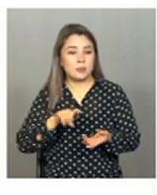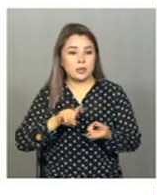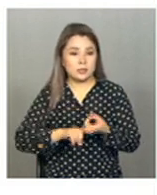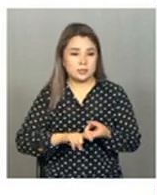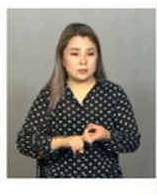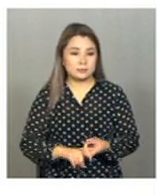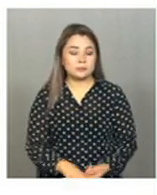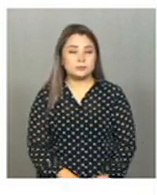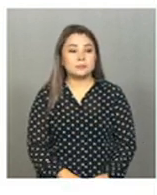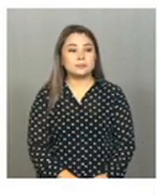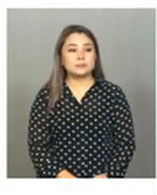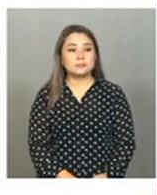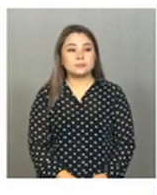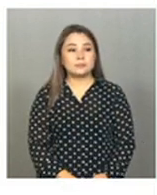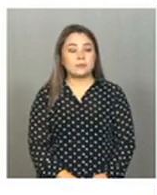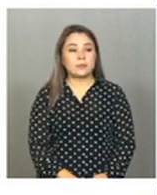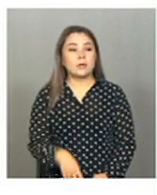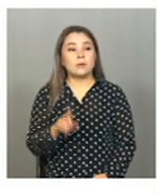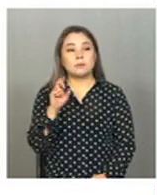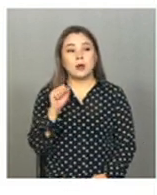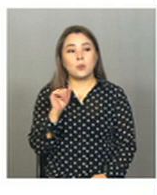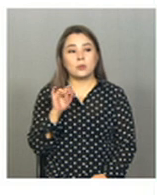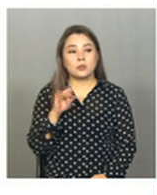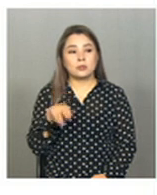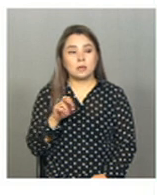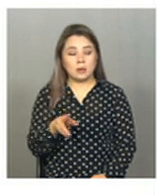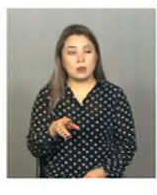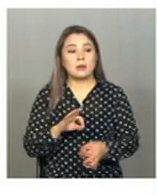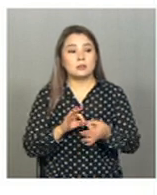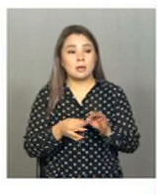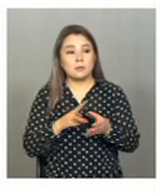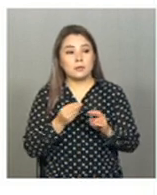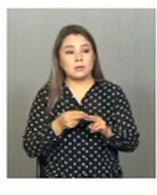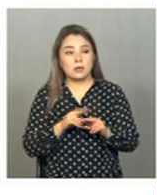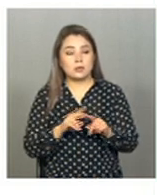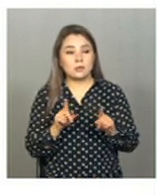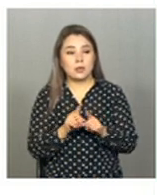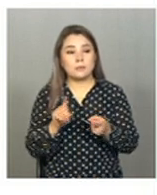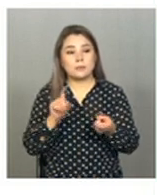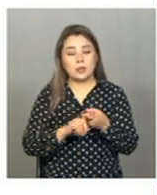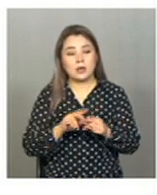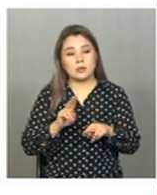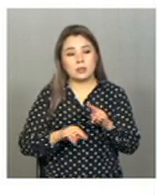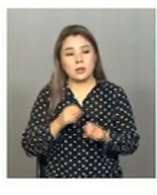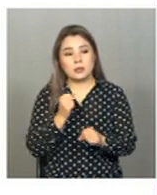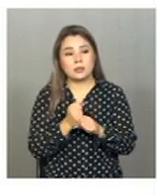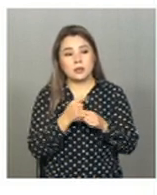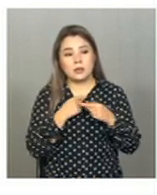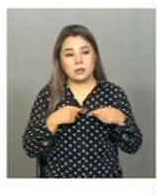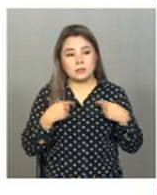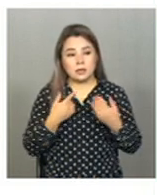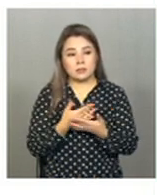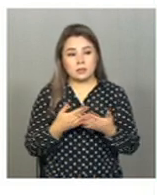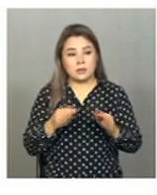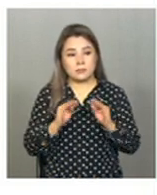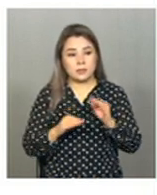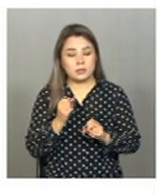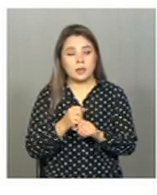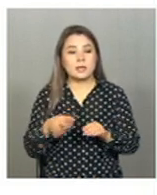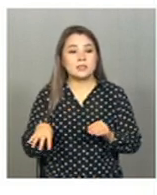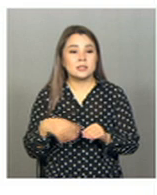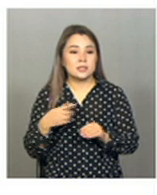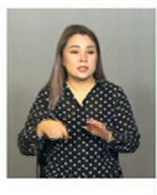екен. Бауырдақ, мағынасы былғары бұйымға салынатын әшекей, тігіншілік саласына